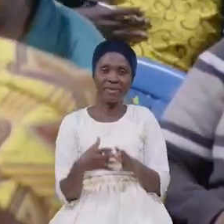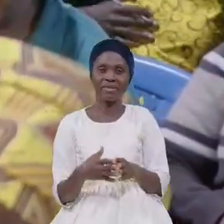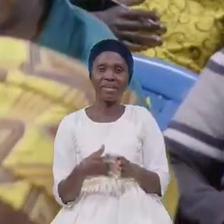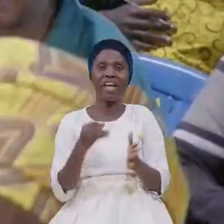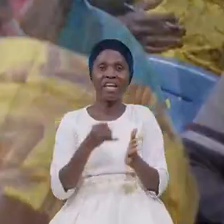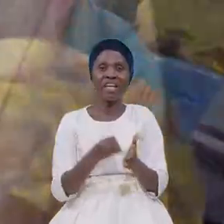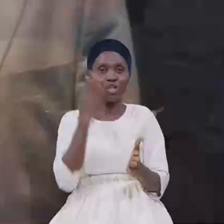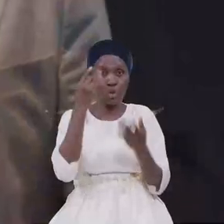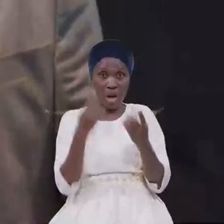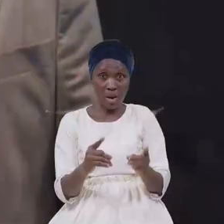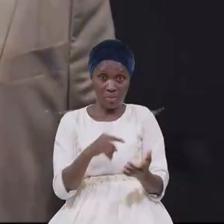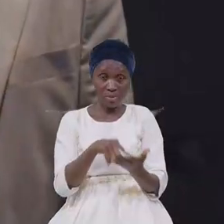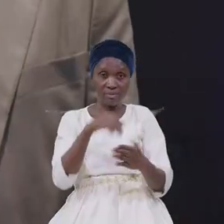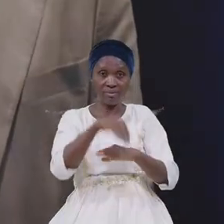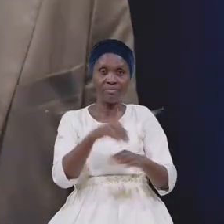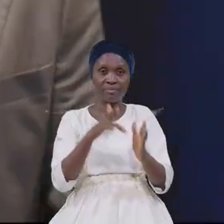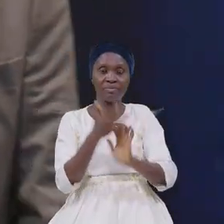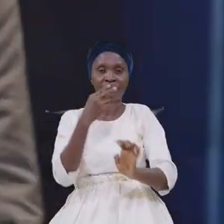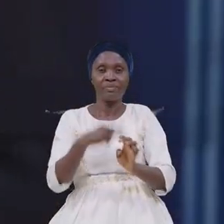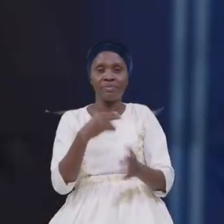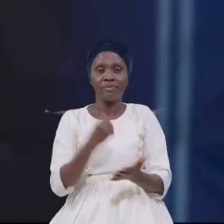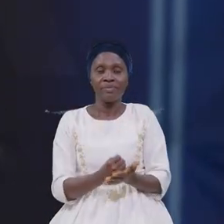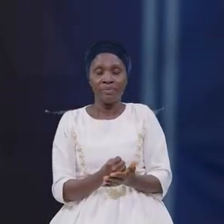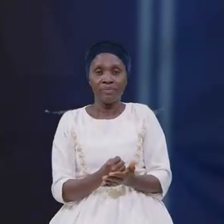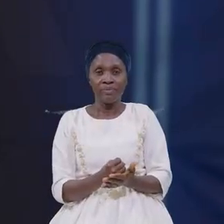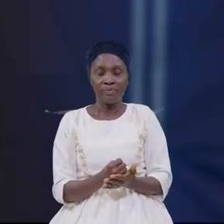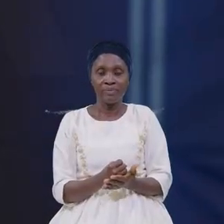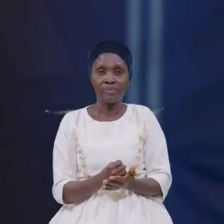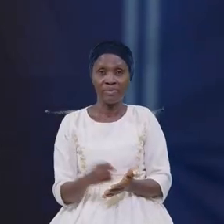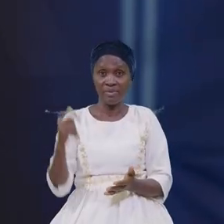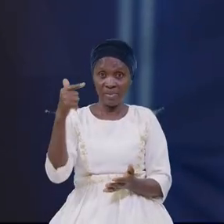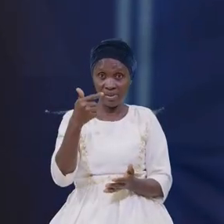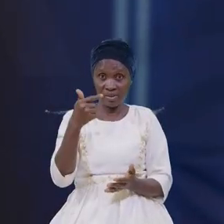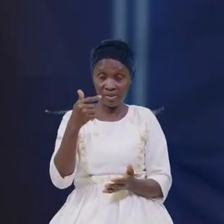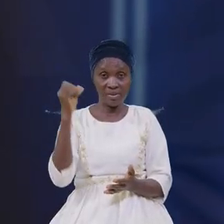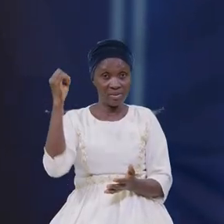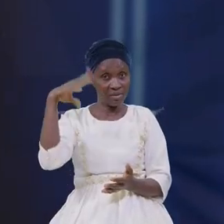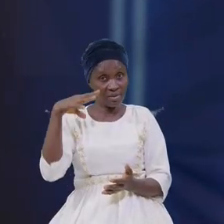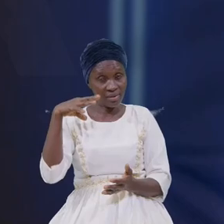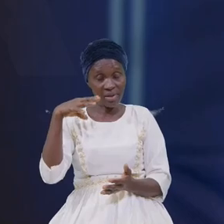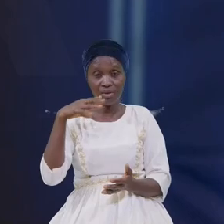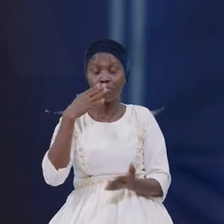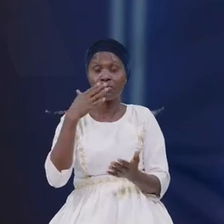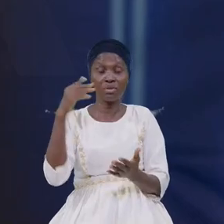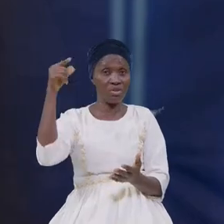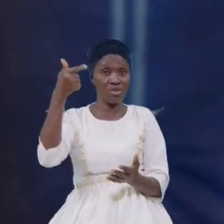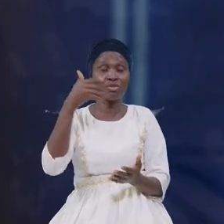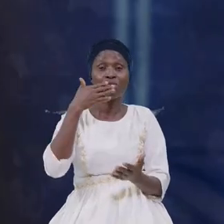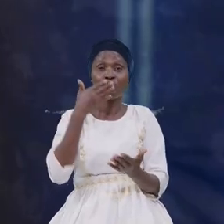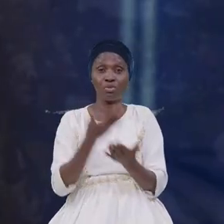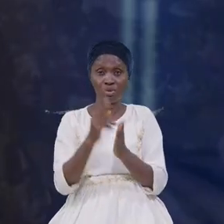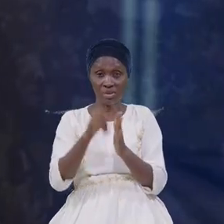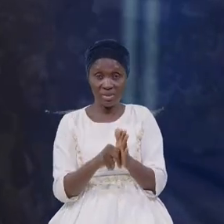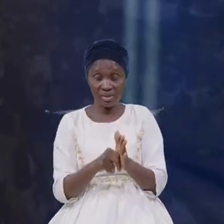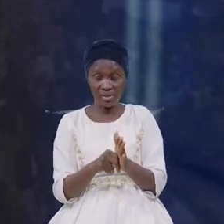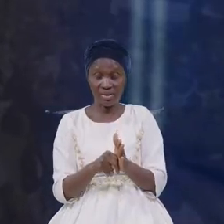passer ce soir. J'ai, comme on voit la grâce, j'ai la bonté de Dieu tout au